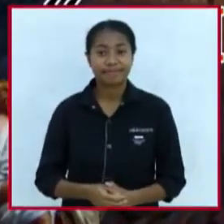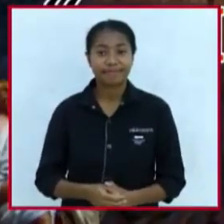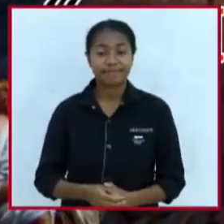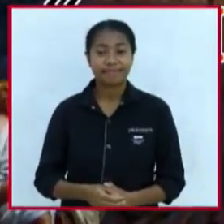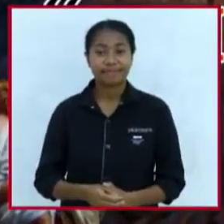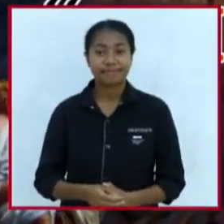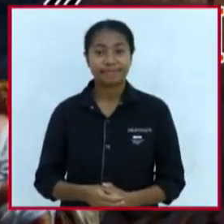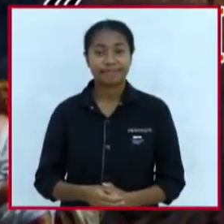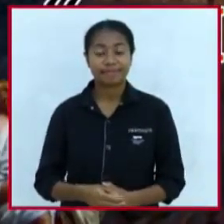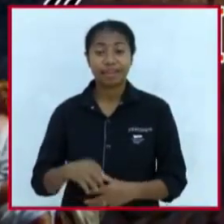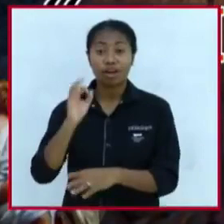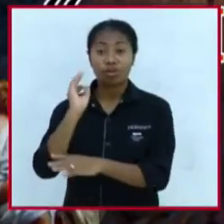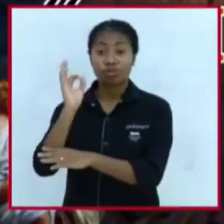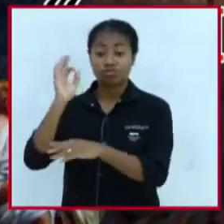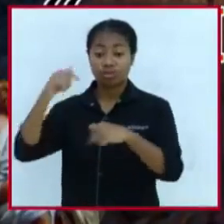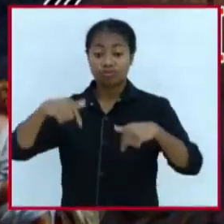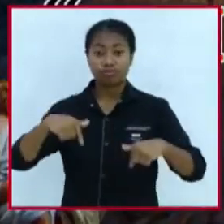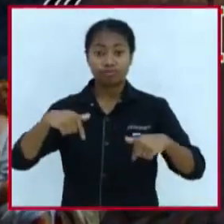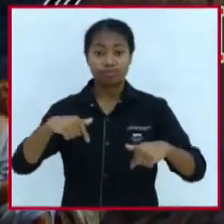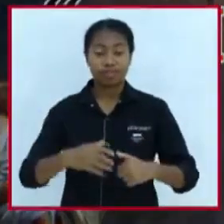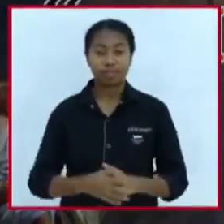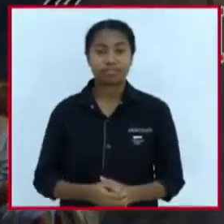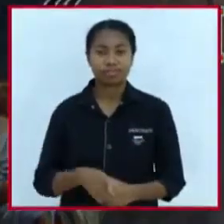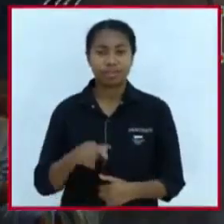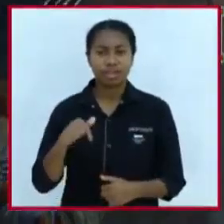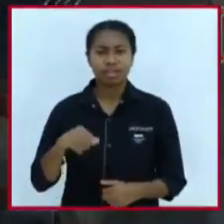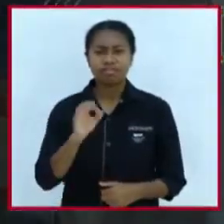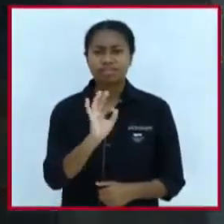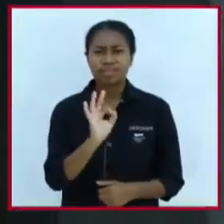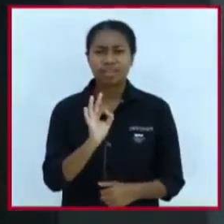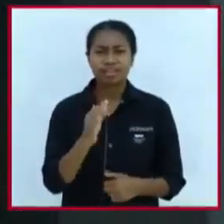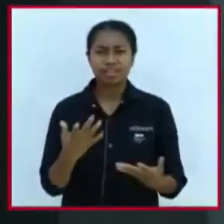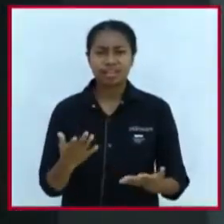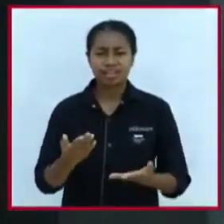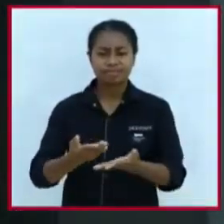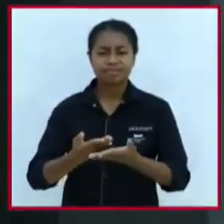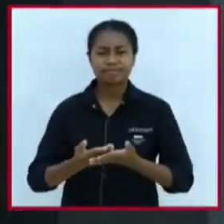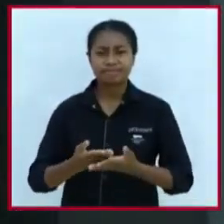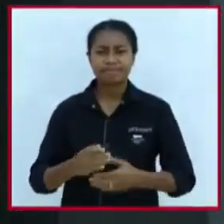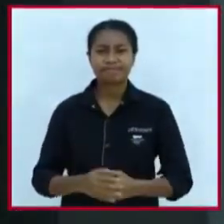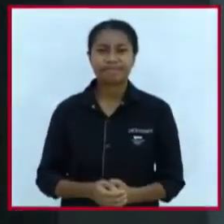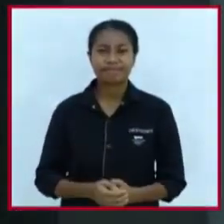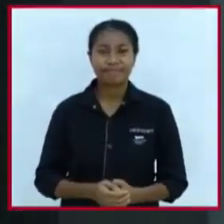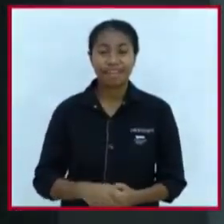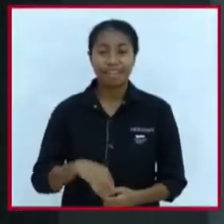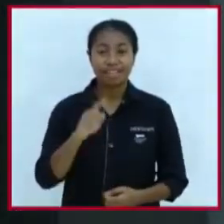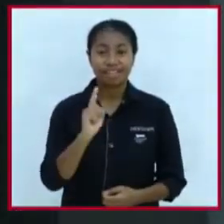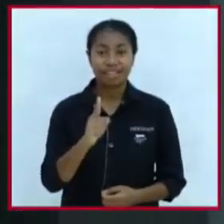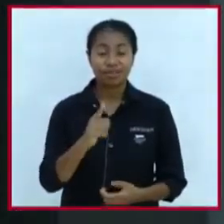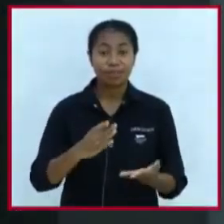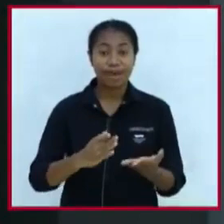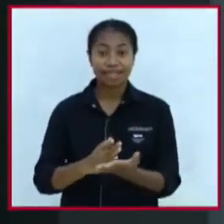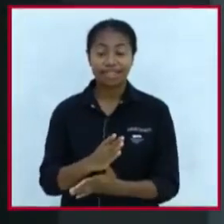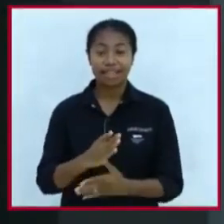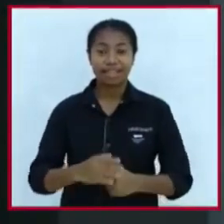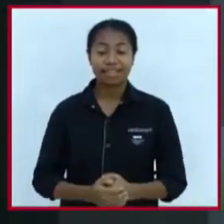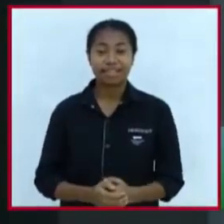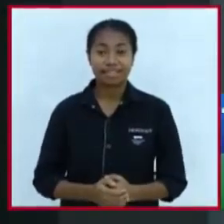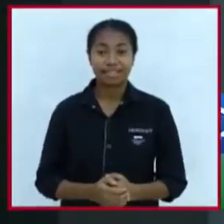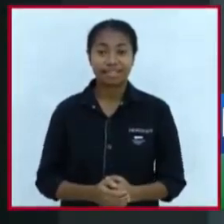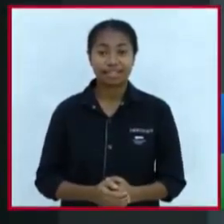khotbah yang akan saya sampaikan ini tidak saya daftarkan pada Sabtu bagian